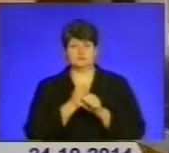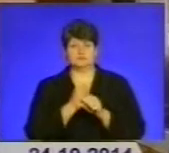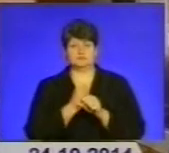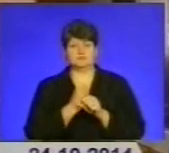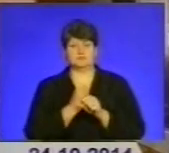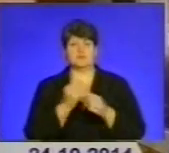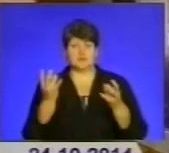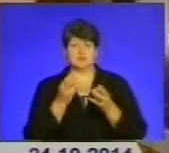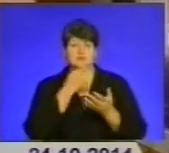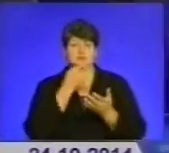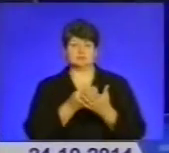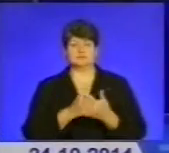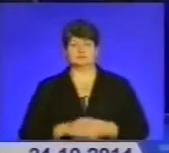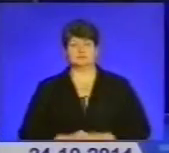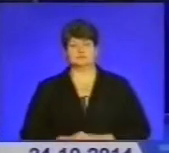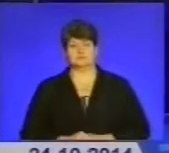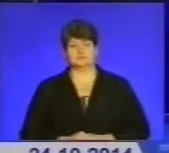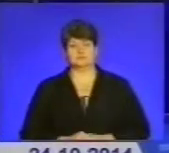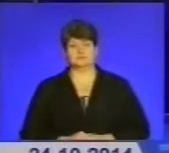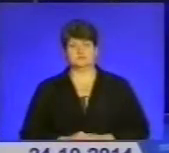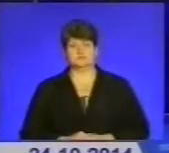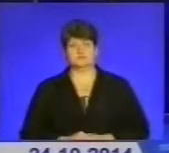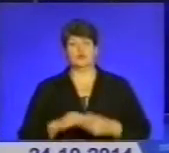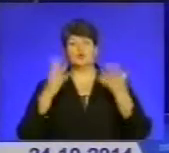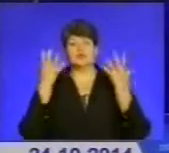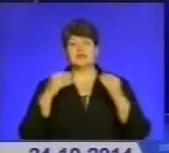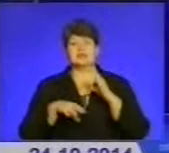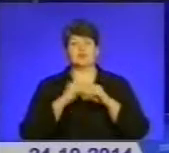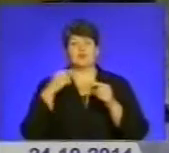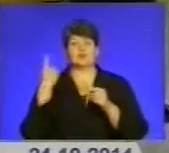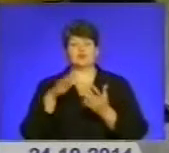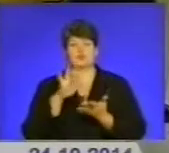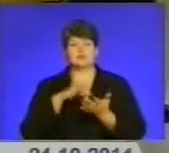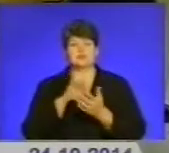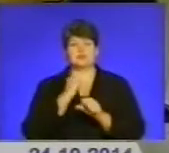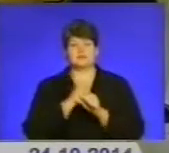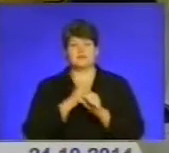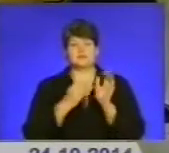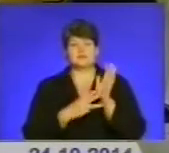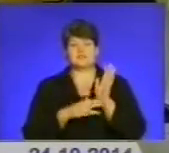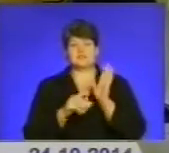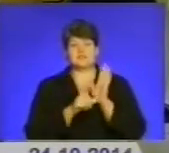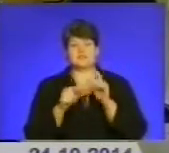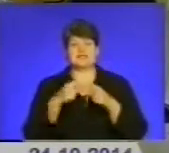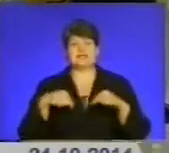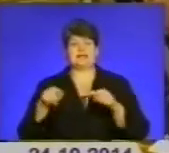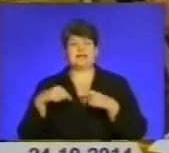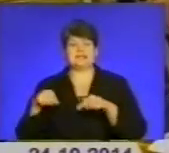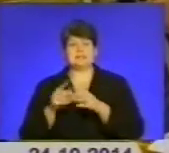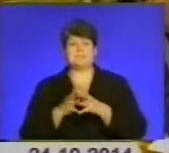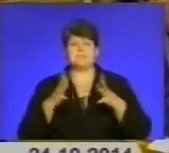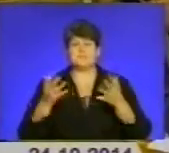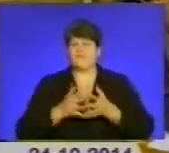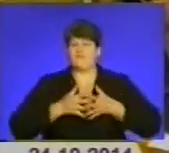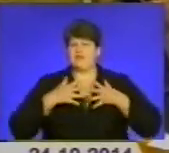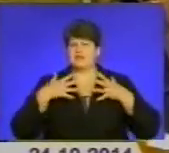прийдеться нести. У день виборів в обласному центрі працюватиме 86 дільниць, більшість з яких великі, де